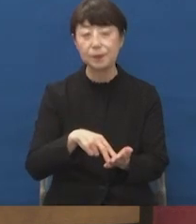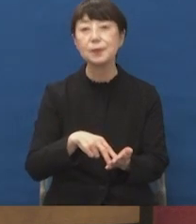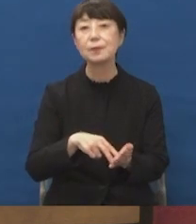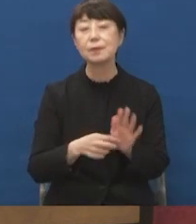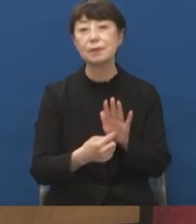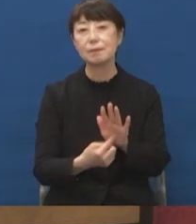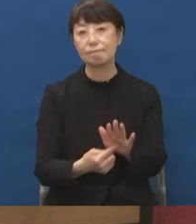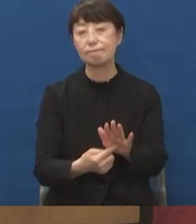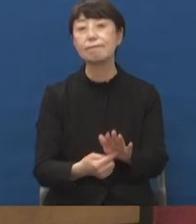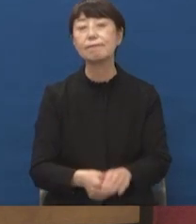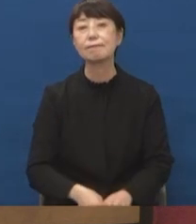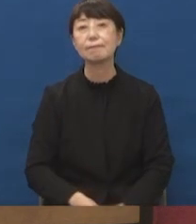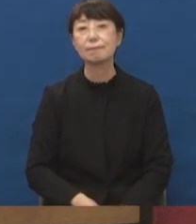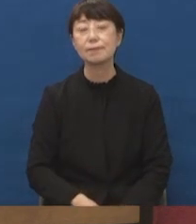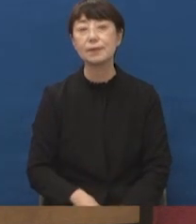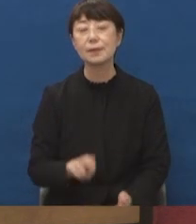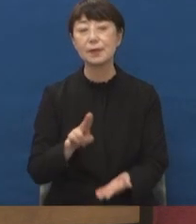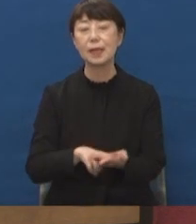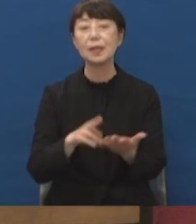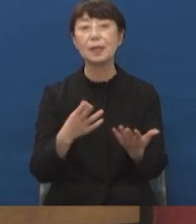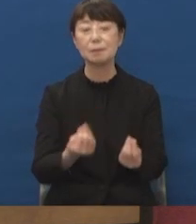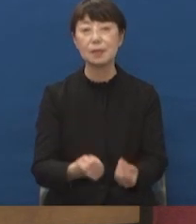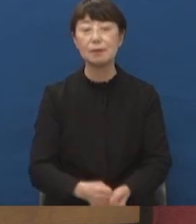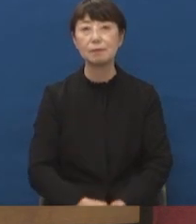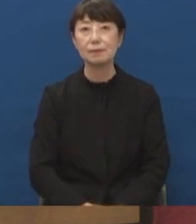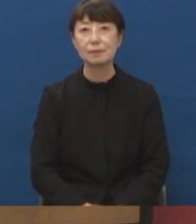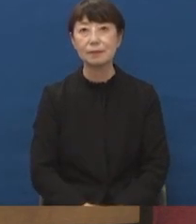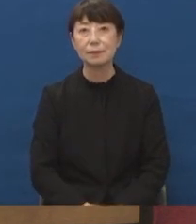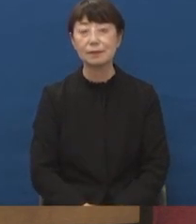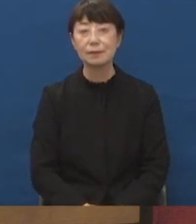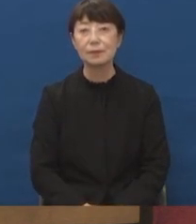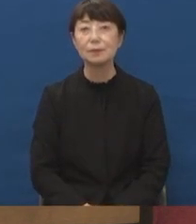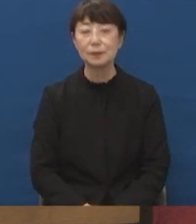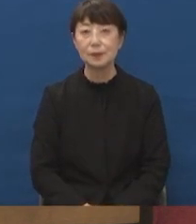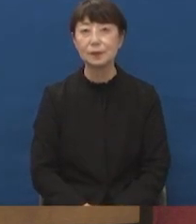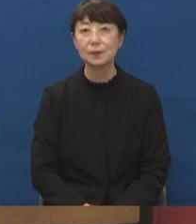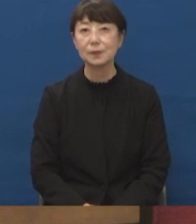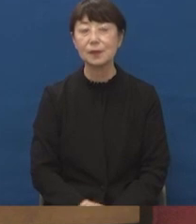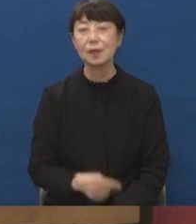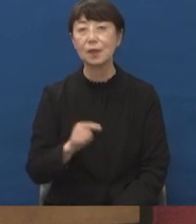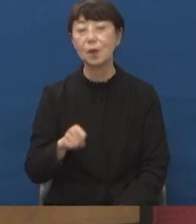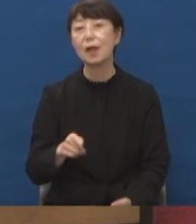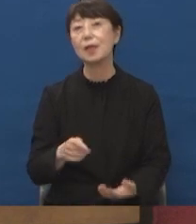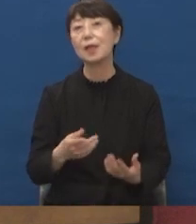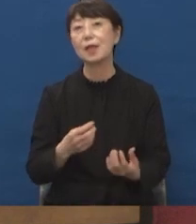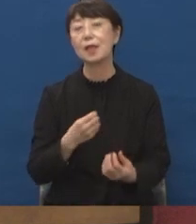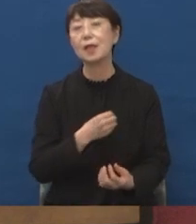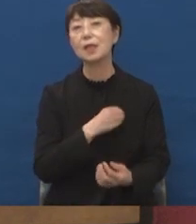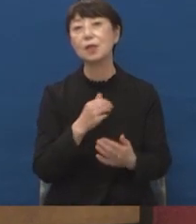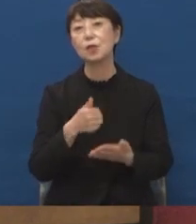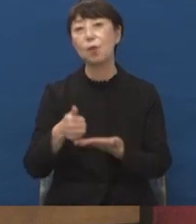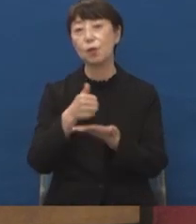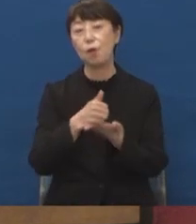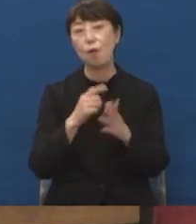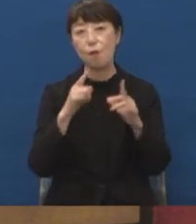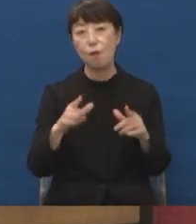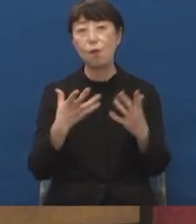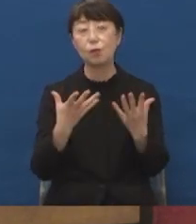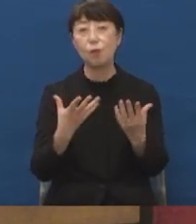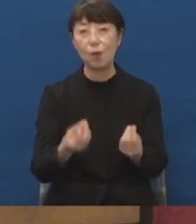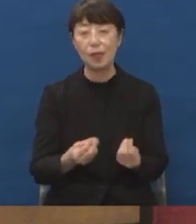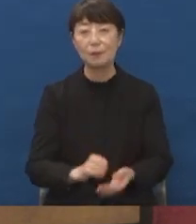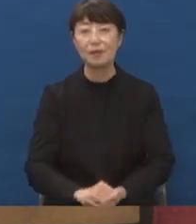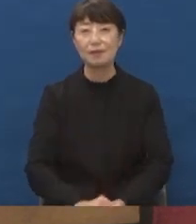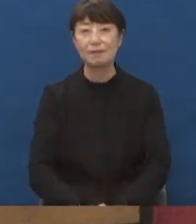決すべきものと決定した次第であります。以上であります。これをもちまして、委員長報告を終わります。